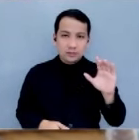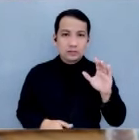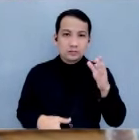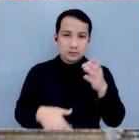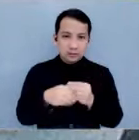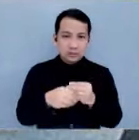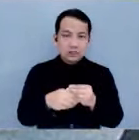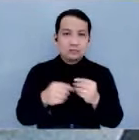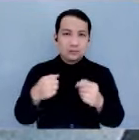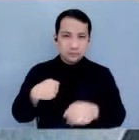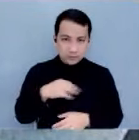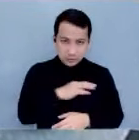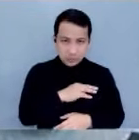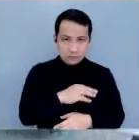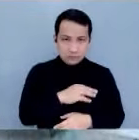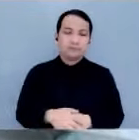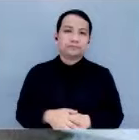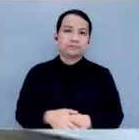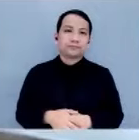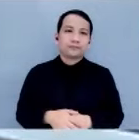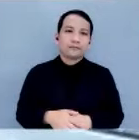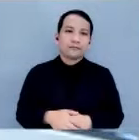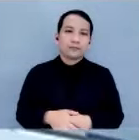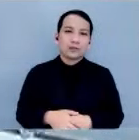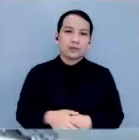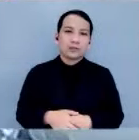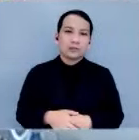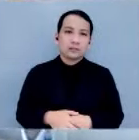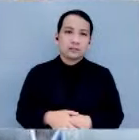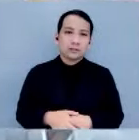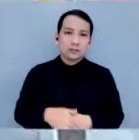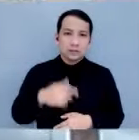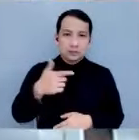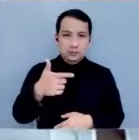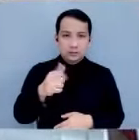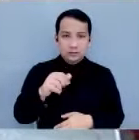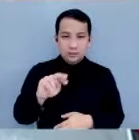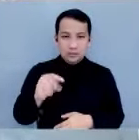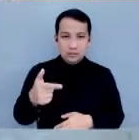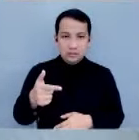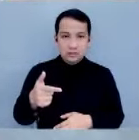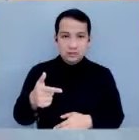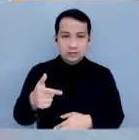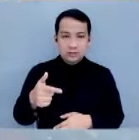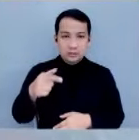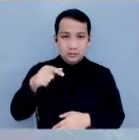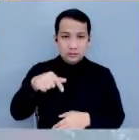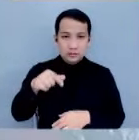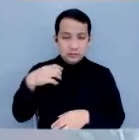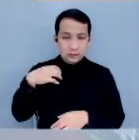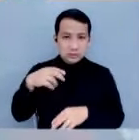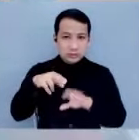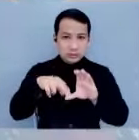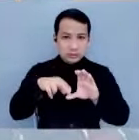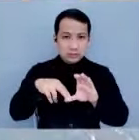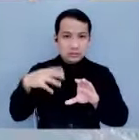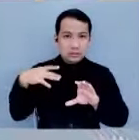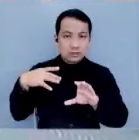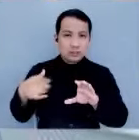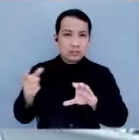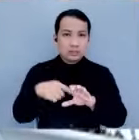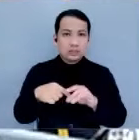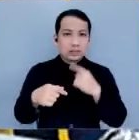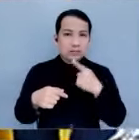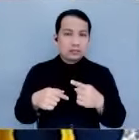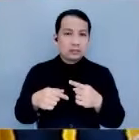tauhan. Ito yung tinatawag na gang chairs kung saan nakaupo yung mga pasahero habang naghihintay ng kanilang sundo o ng kanilang flight. Sa mga